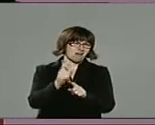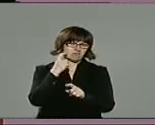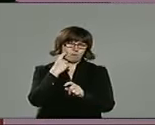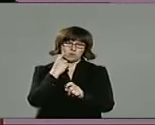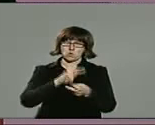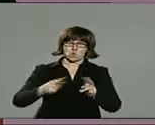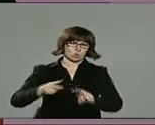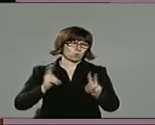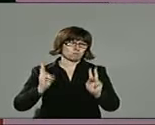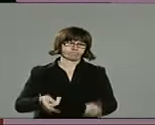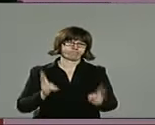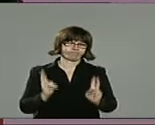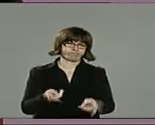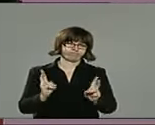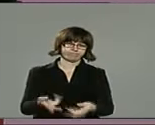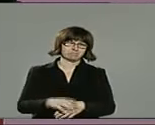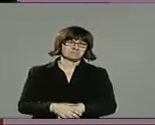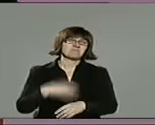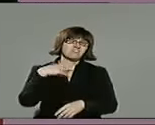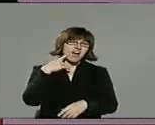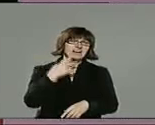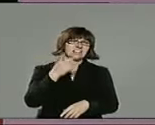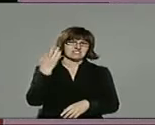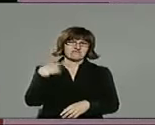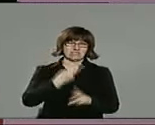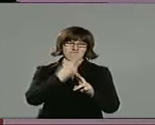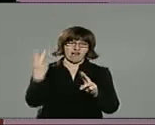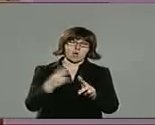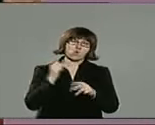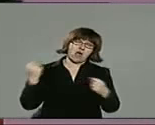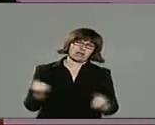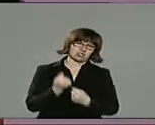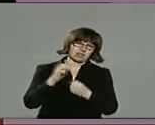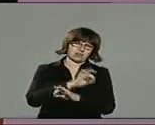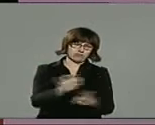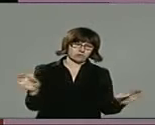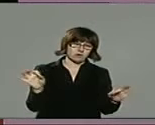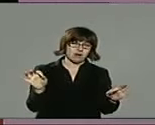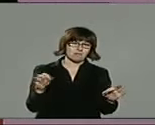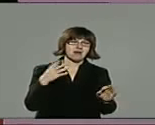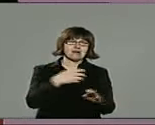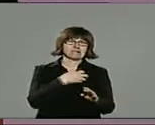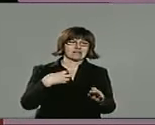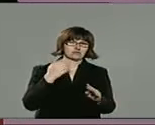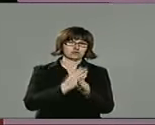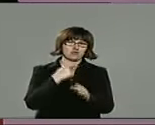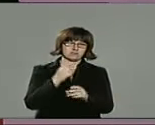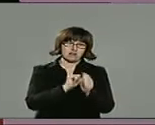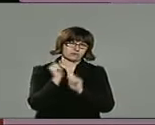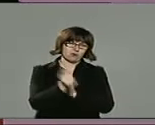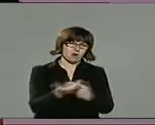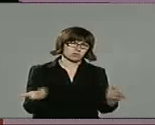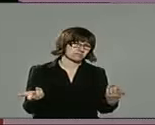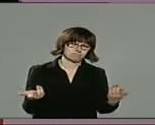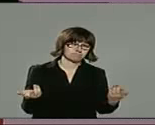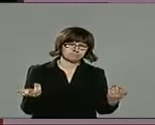werden unruhig bleiben. Ich weiß, das waren 2 anstrengende Jahre, aber das hatte ich euch in Dresden versprochen.